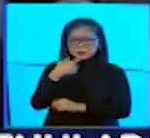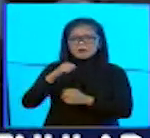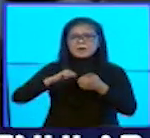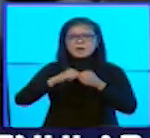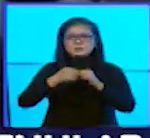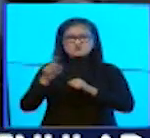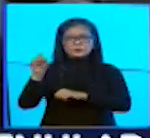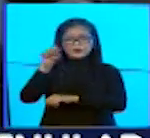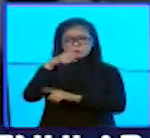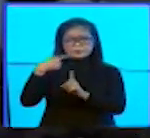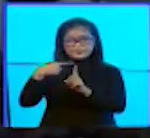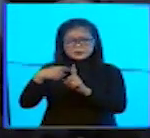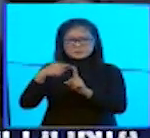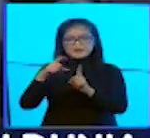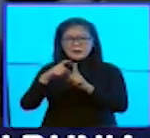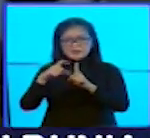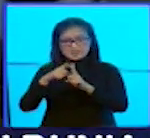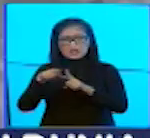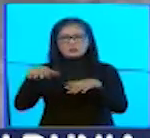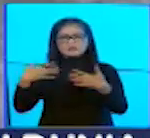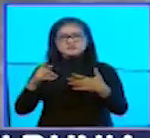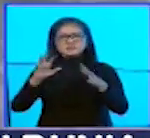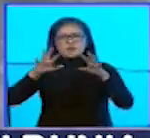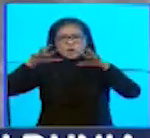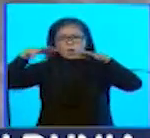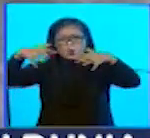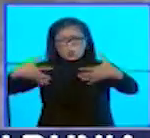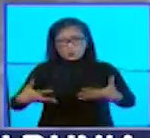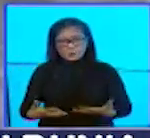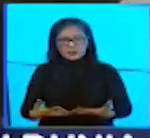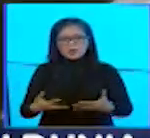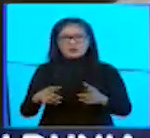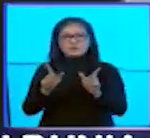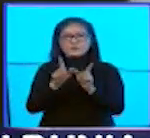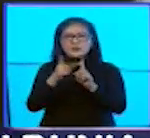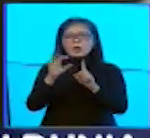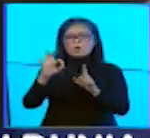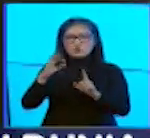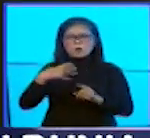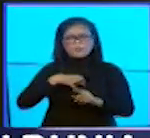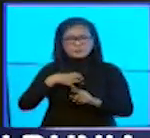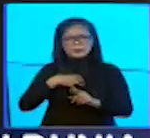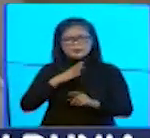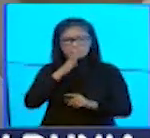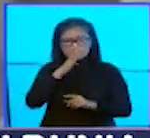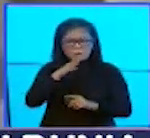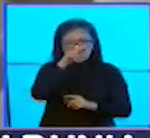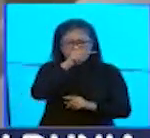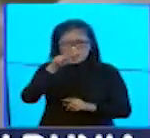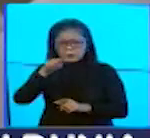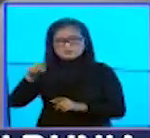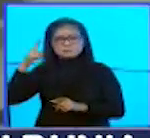koreanbuild toples masih sangat jarang ditemukan bahkan secara Global WHO berkomitmen akan terus mengawasi Farel toples sekaligus